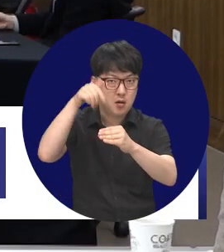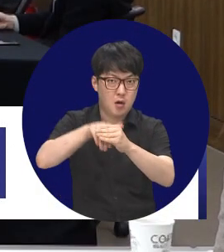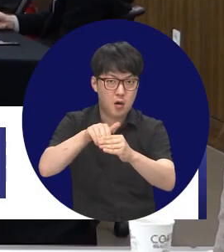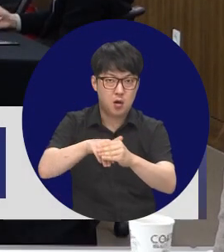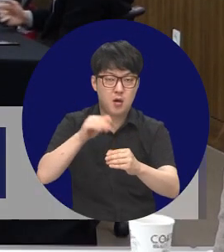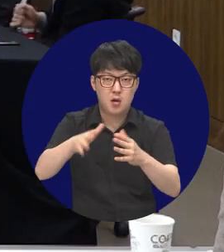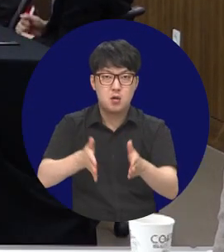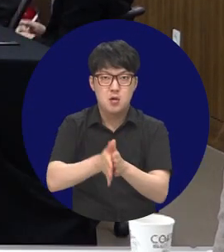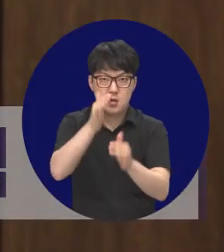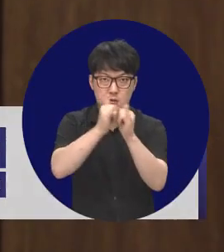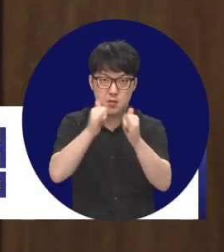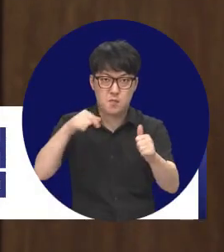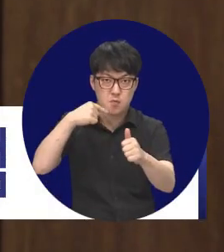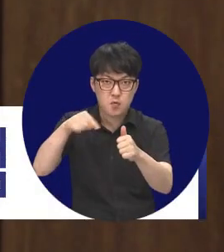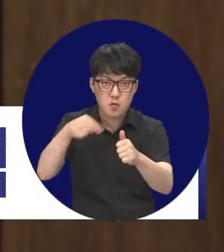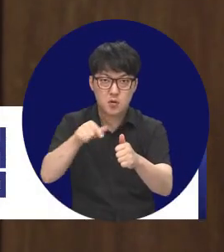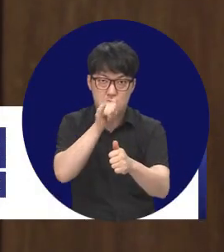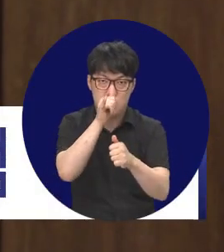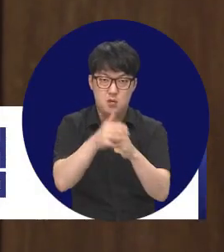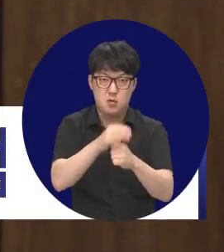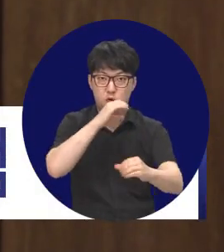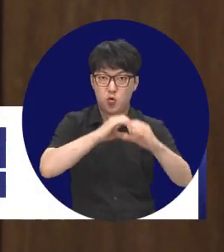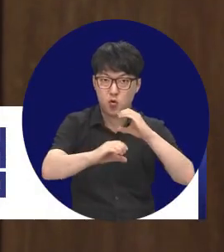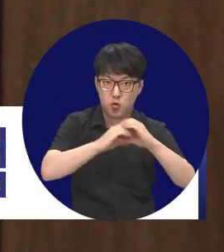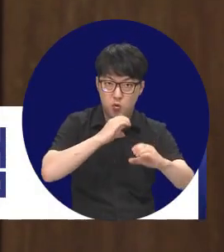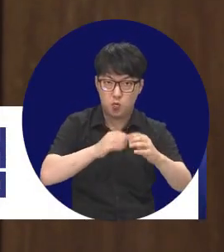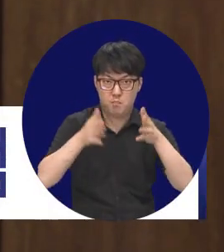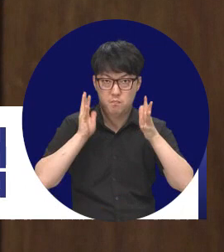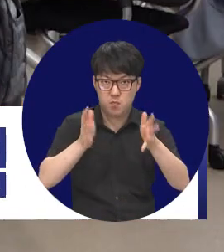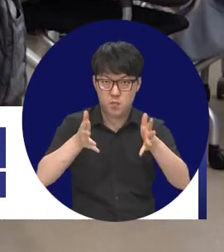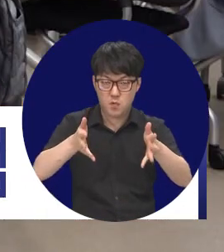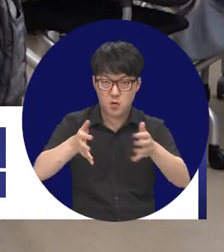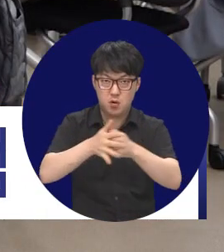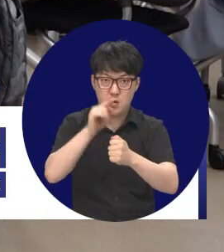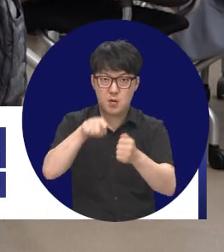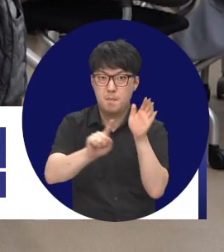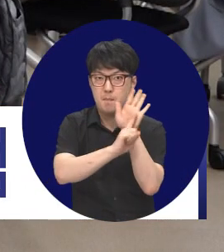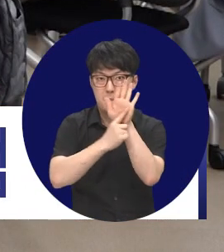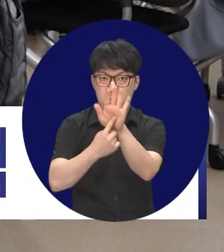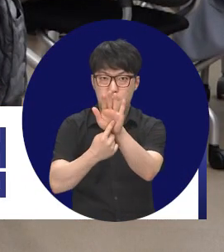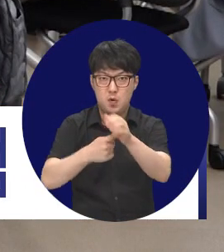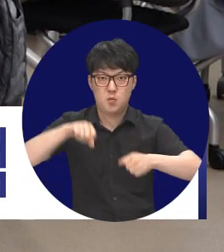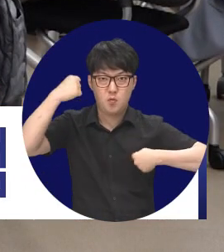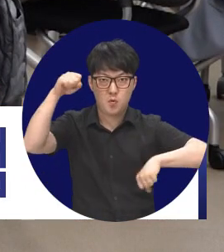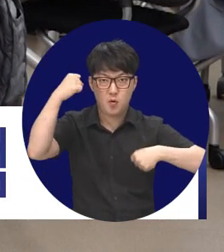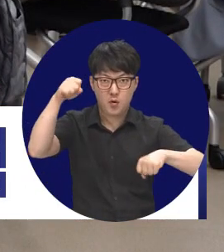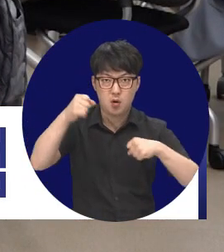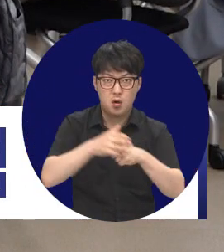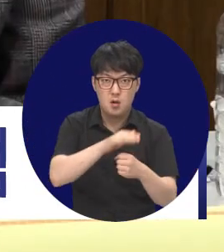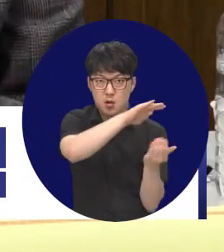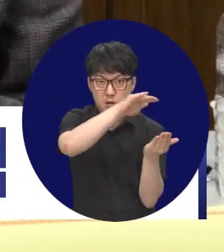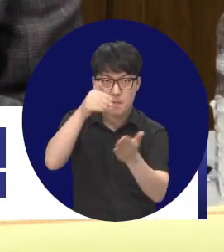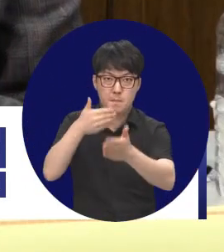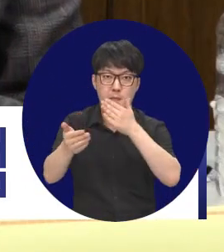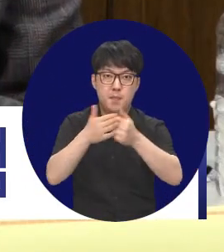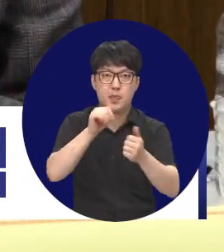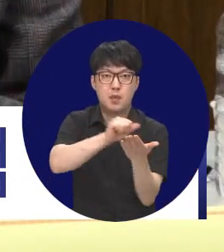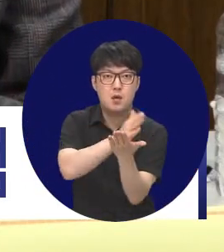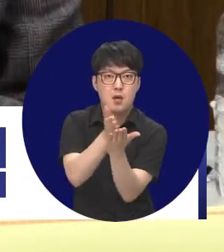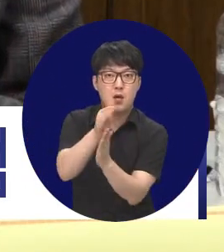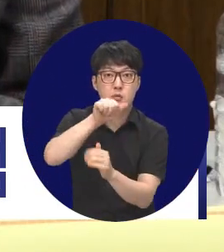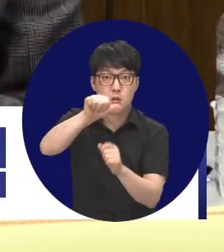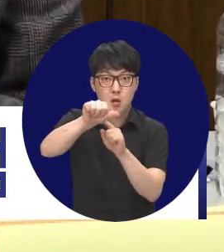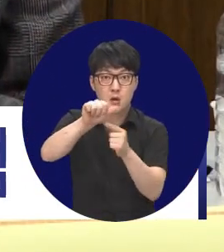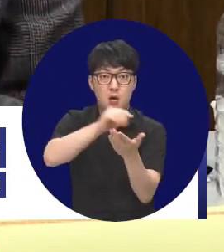주제로 열리는데 정책소통, 학술토론, 경연발표, 문화공연, 전시체험 등 5개 분야에서 다양한